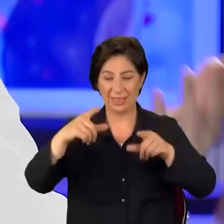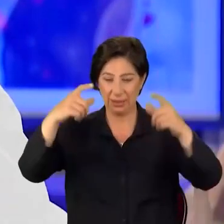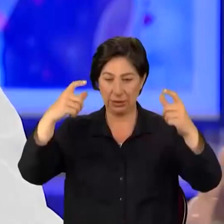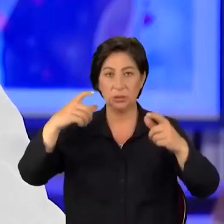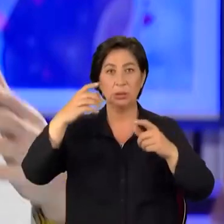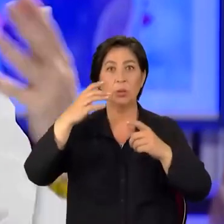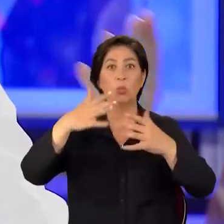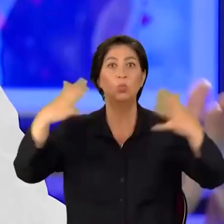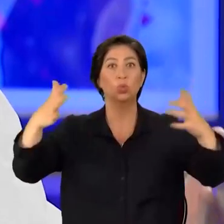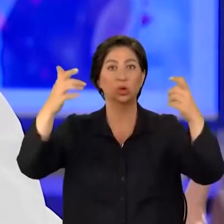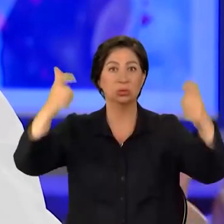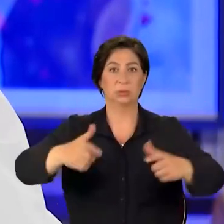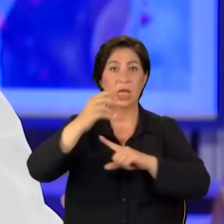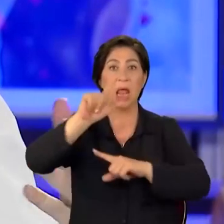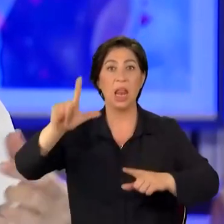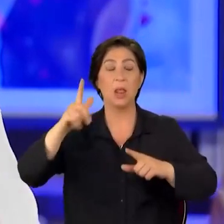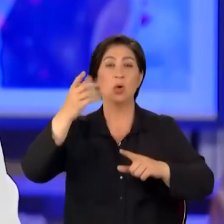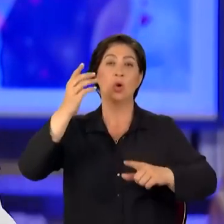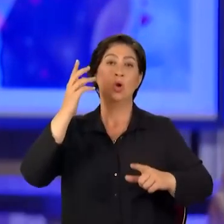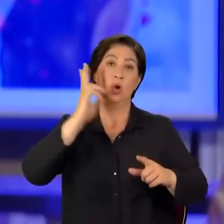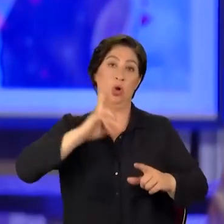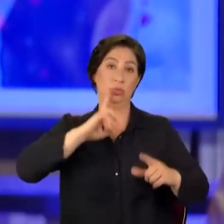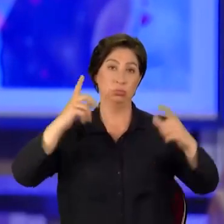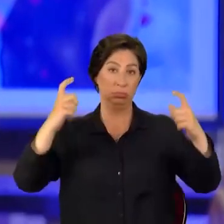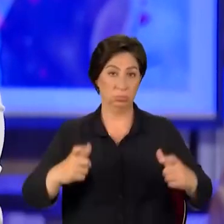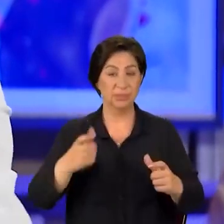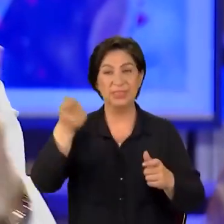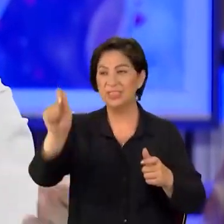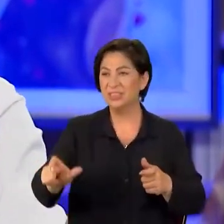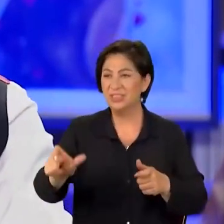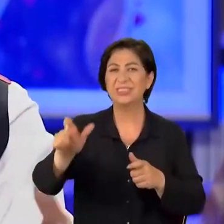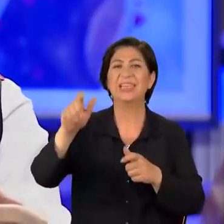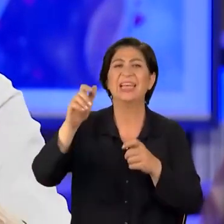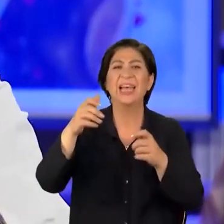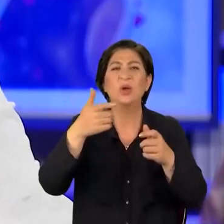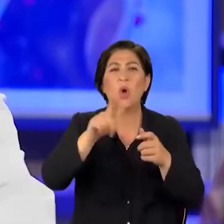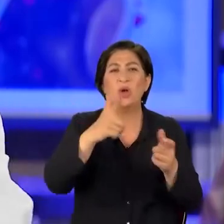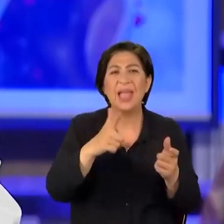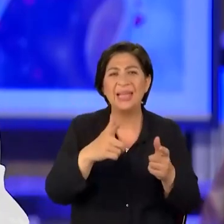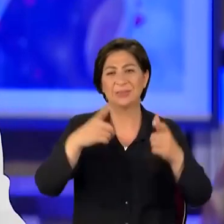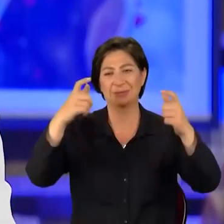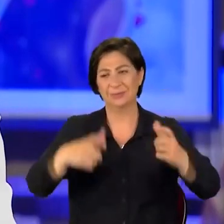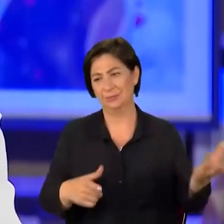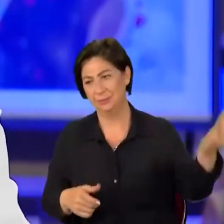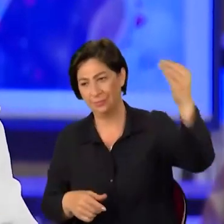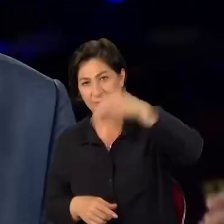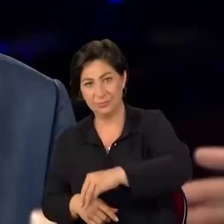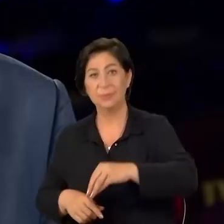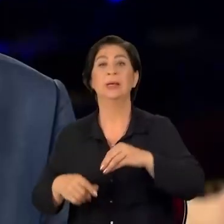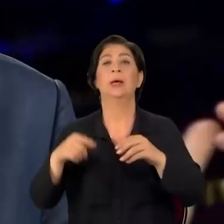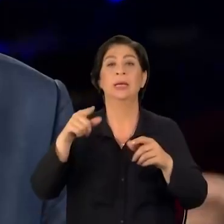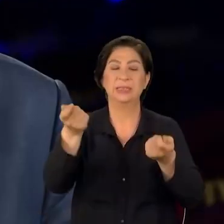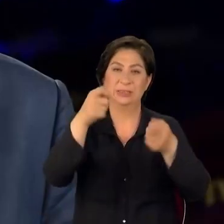kentlerde büyük ve lüks yerlerde oturmaya başlamaları, işçi sınıfının kırdan kente göç etmesi, kendi getolarının